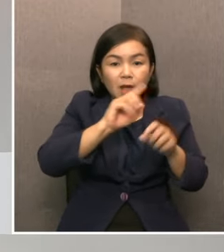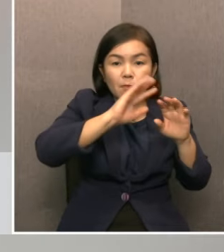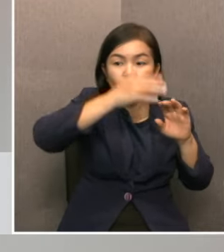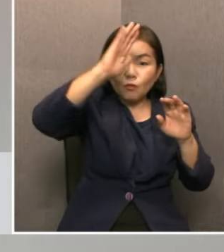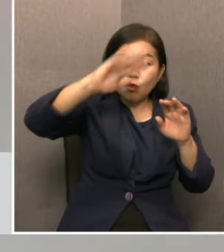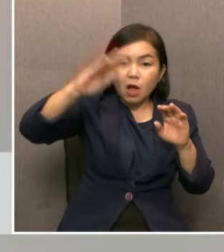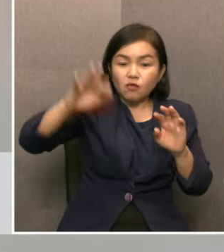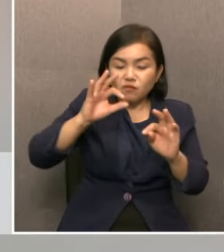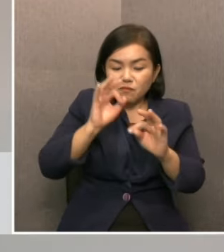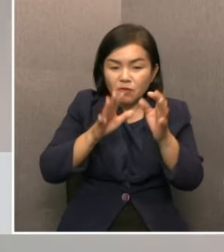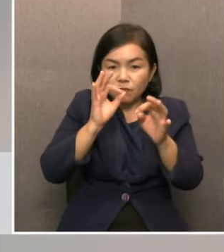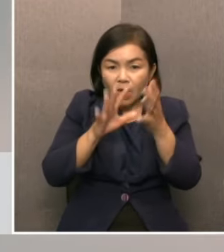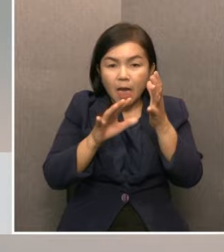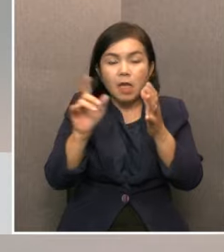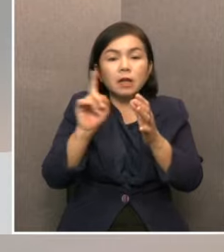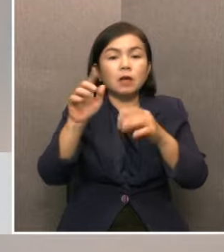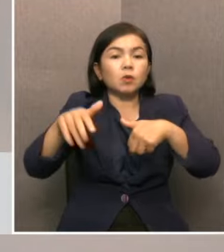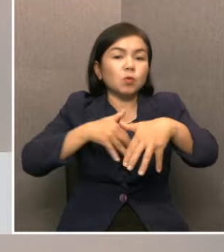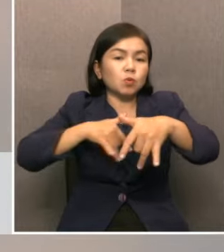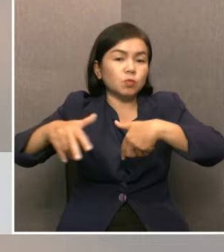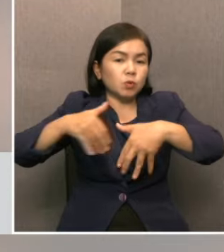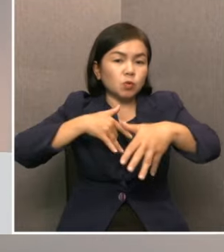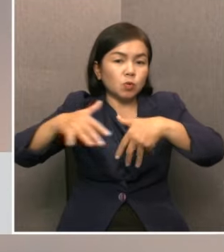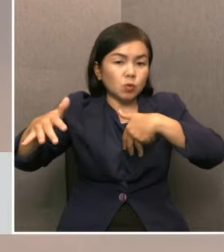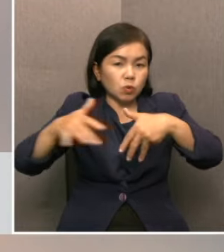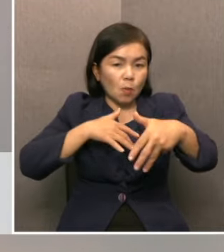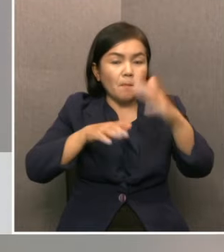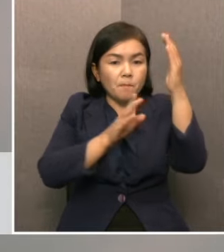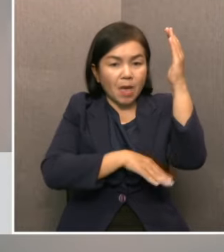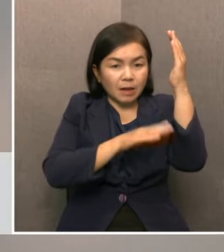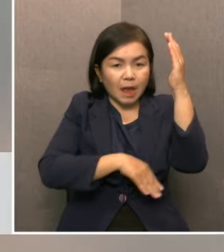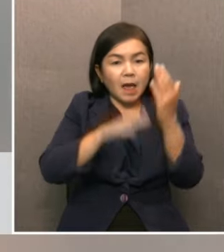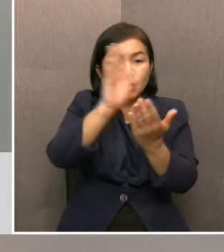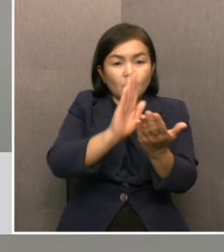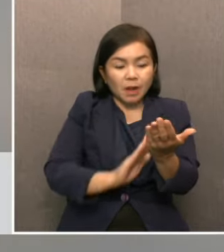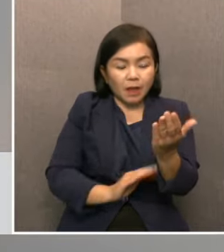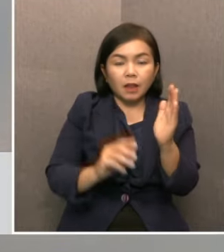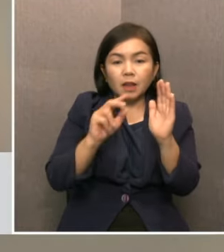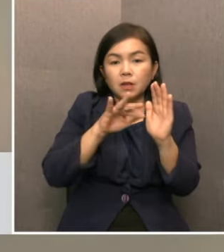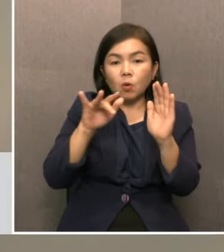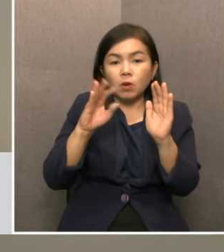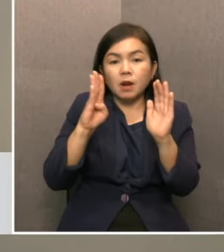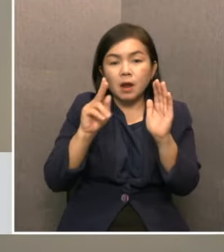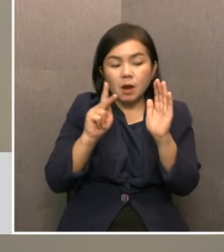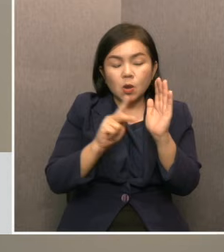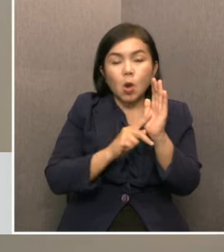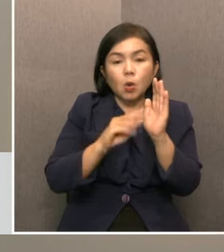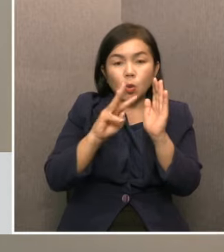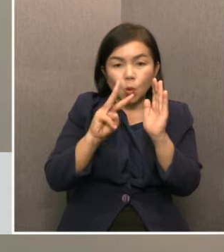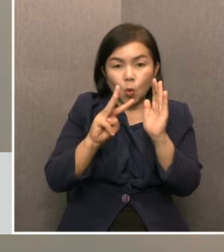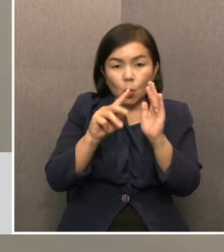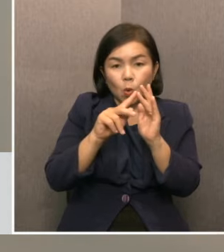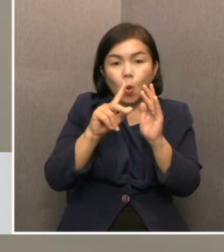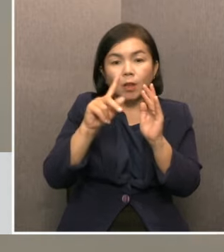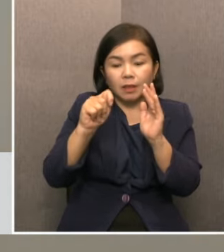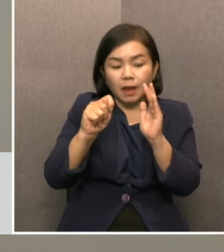ฟูโกในเมืองซากาเตเปคทางตอนใต้ของประเทศกัวเตมาลาหลังไฟป่าเริ่มเริ่มประทุตั้งแต่วัน